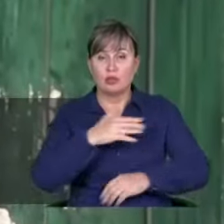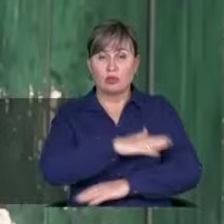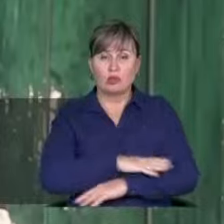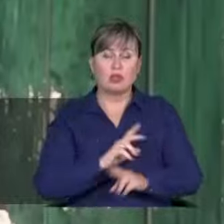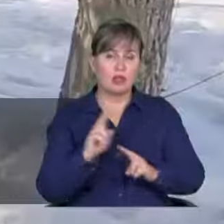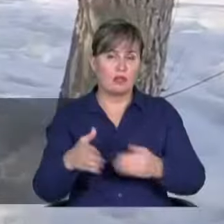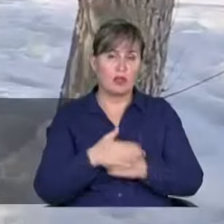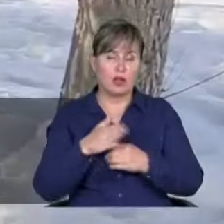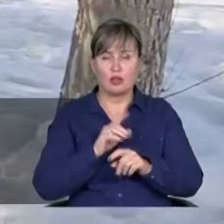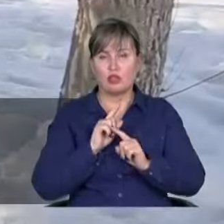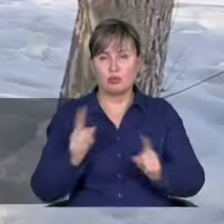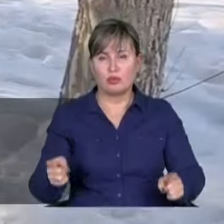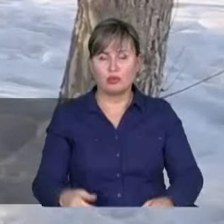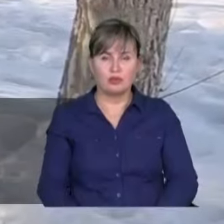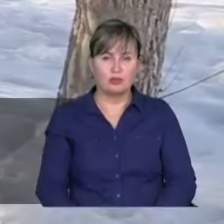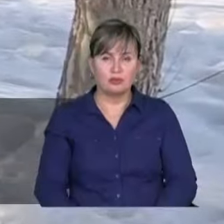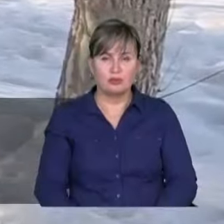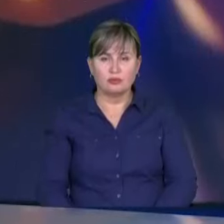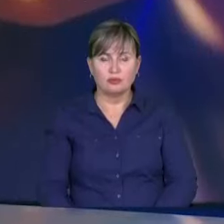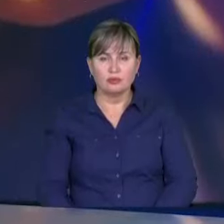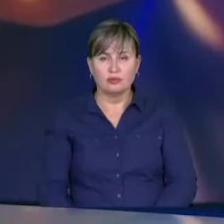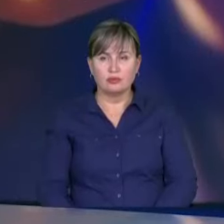никого наказывать не будут.